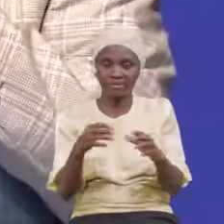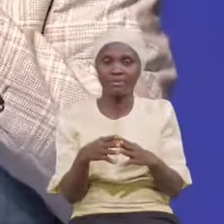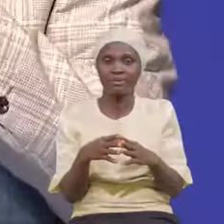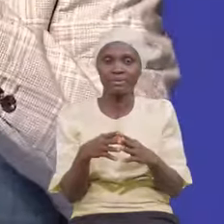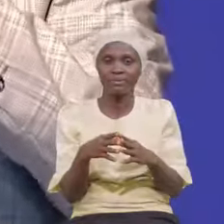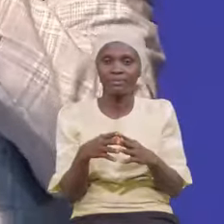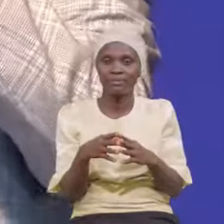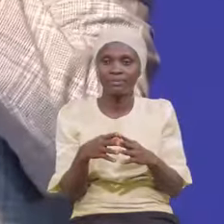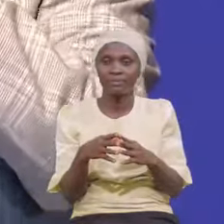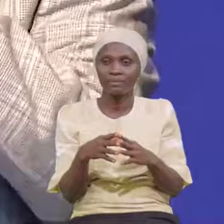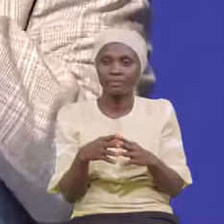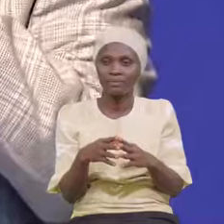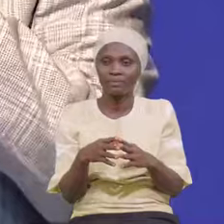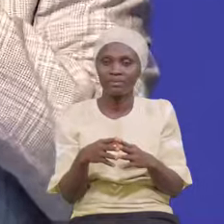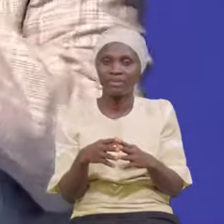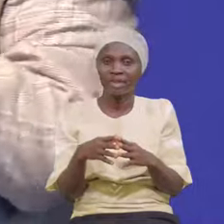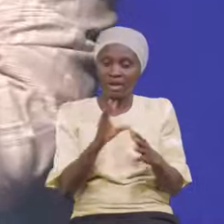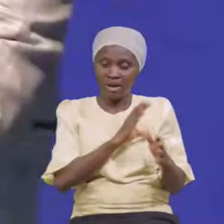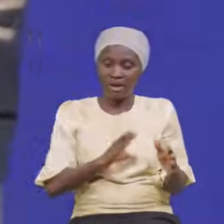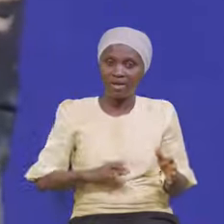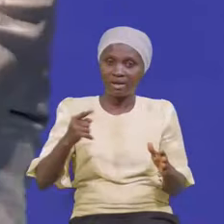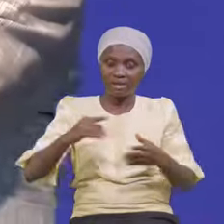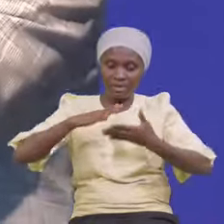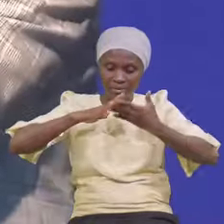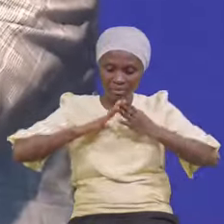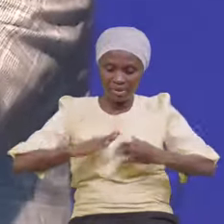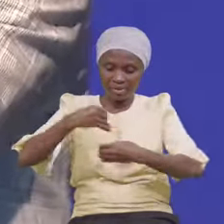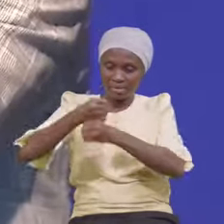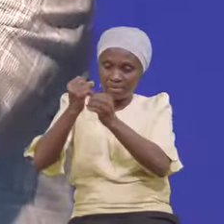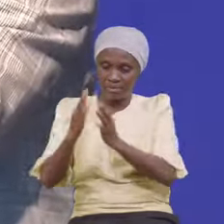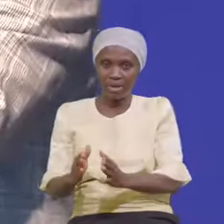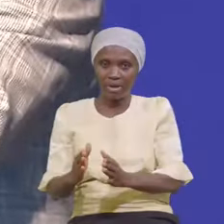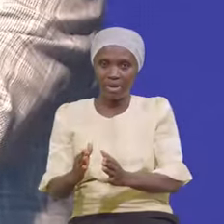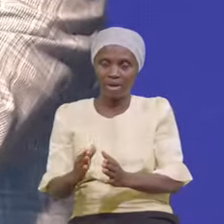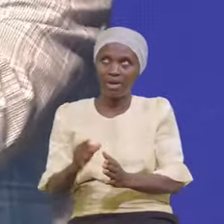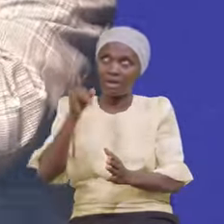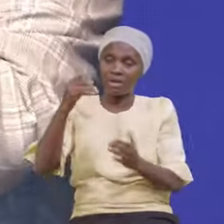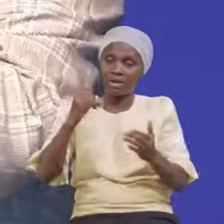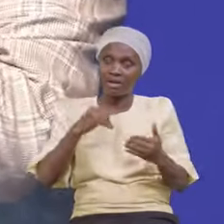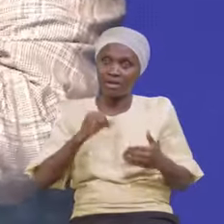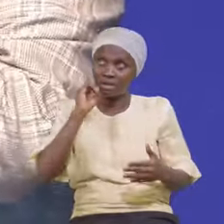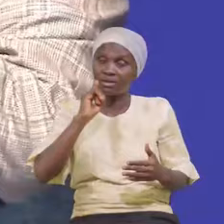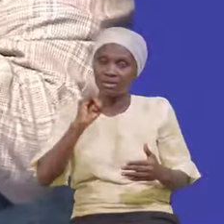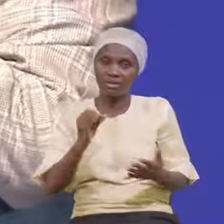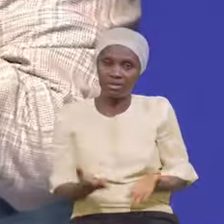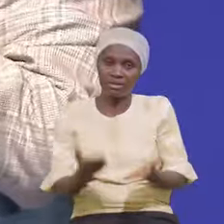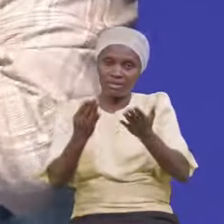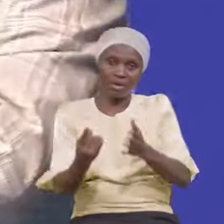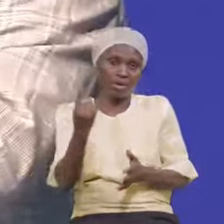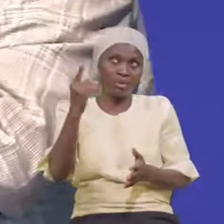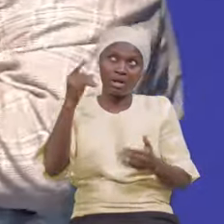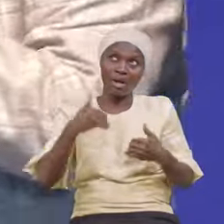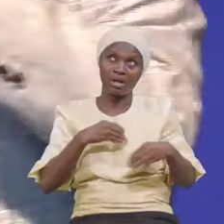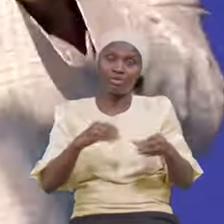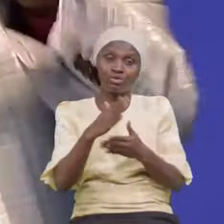వారిలో మీరు భాగం అవుతారు. Christ the mediator. యేసుక్రీస్తు మధ్యవర్తి. He is lifted up. ఆయన పైకెత్తబడ్డాడు. He has done something good. ఆయన